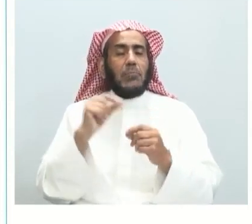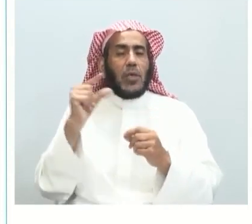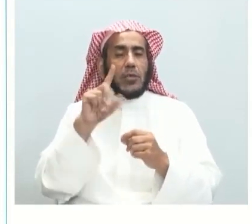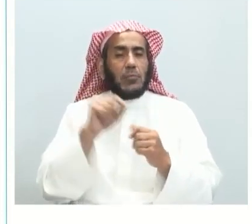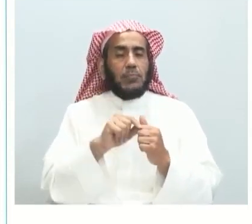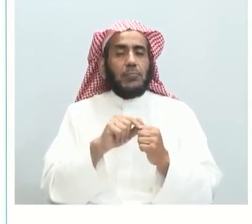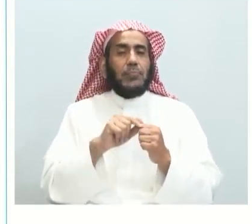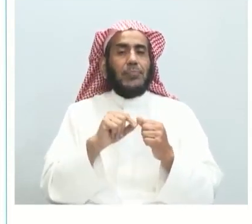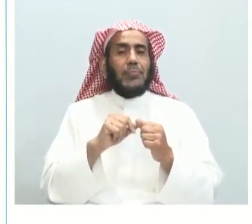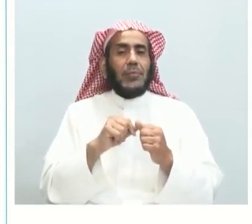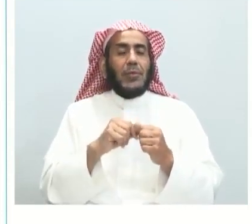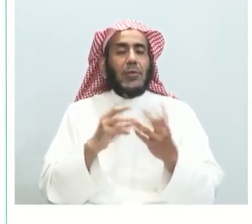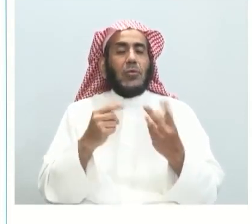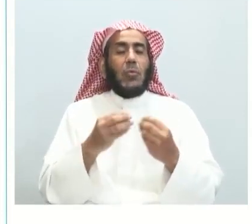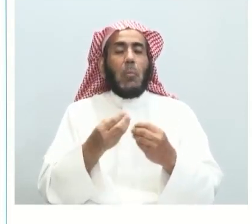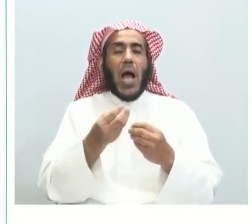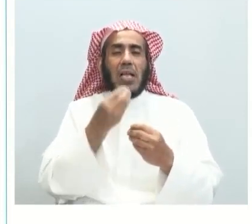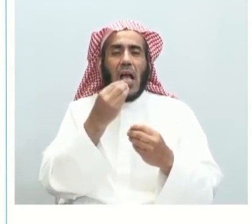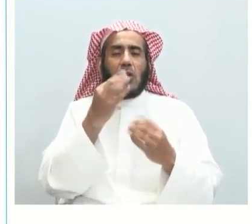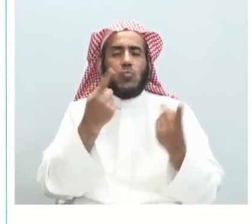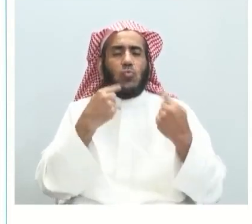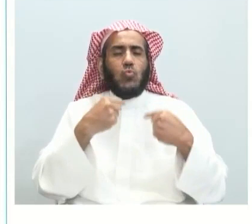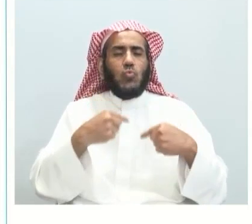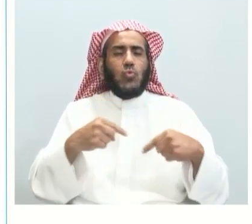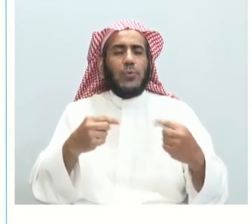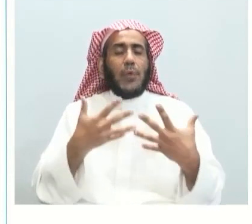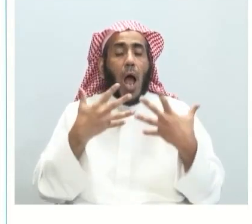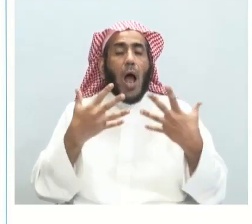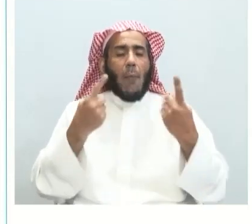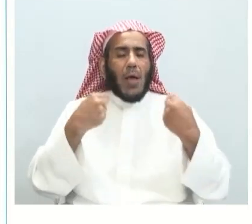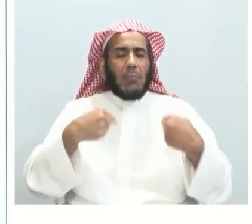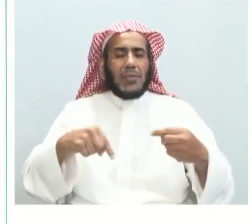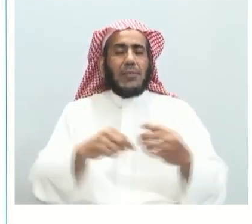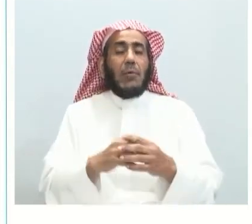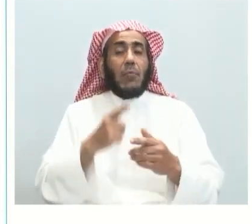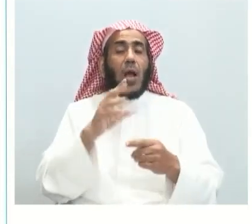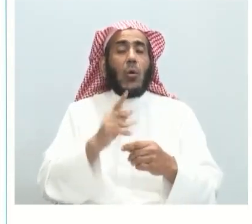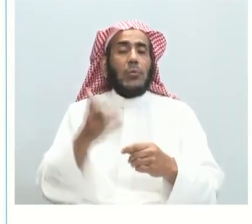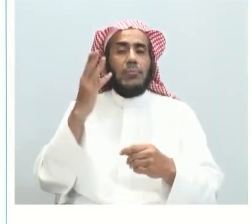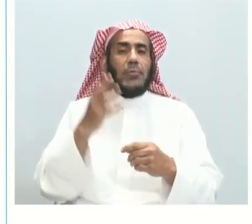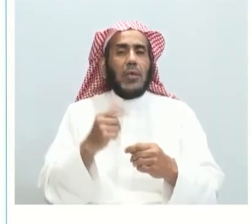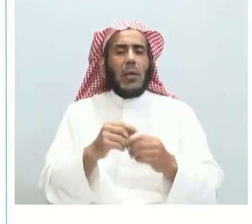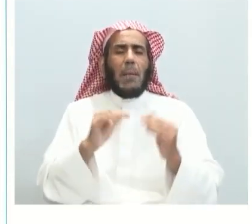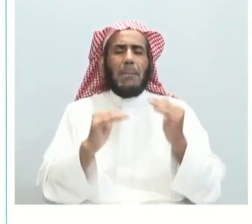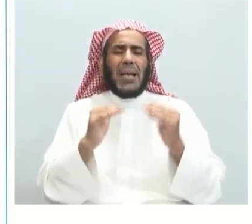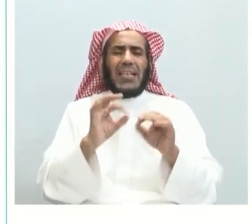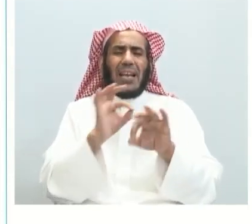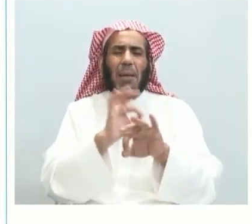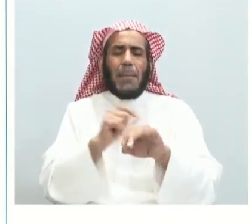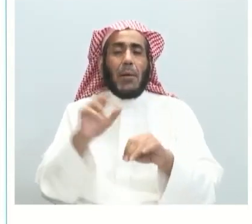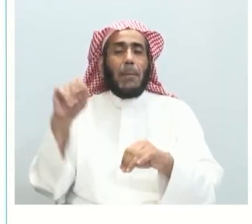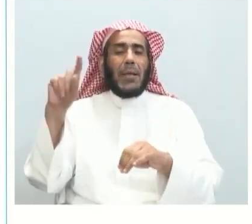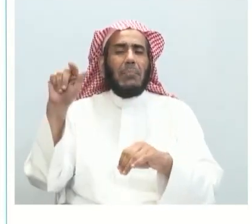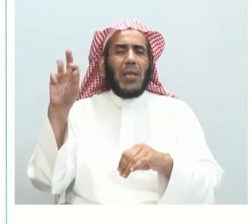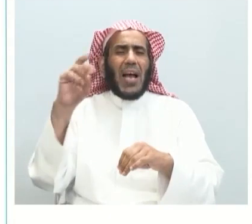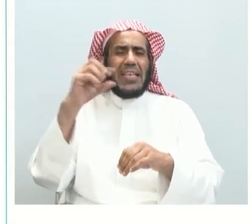احسنتم اي ما تعيشون به في هذه البسيطه في قوله تعالى بقدر معلوم ما المراد